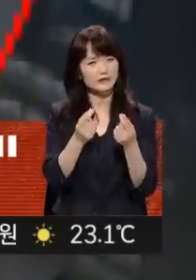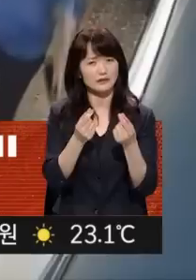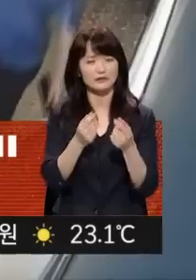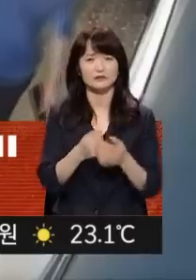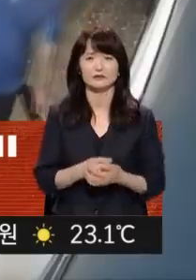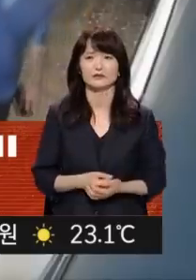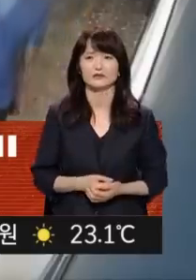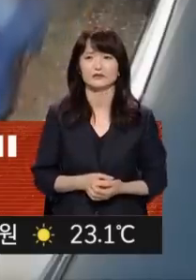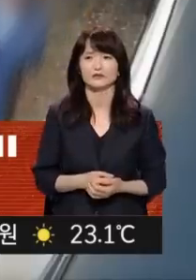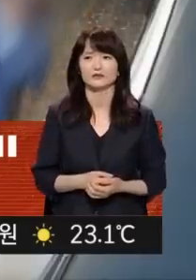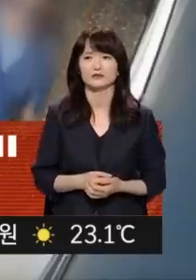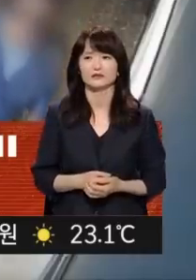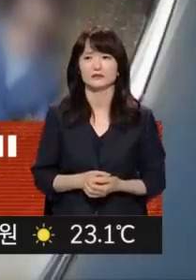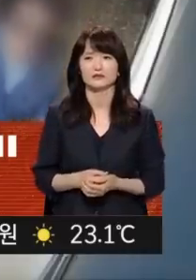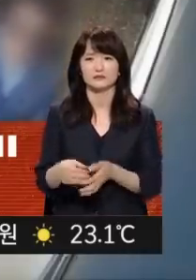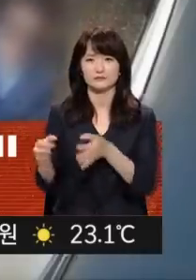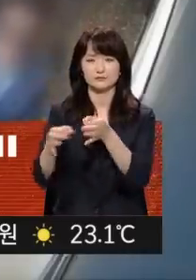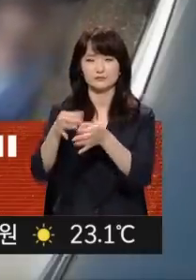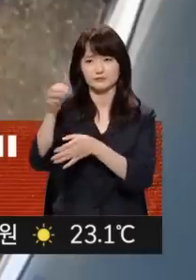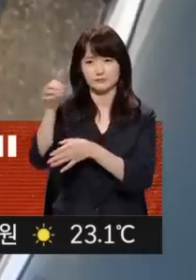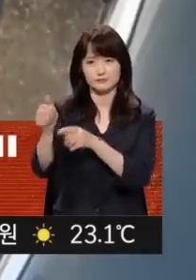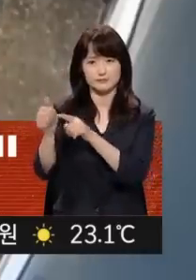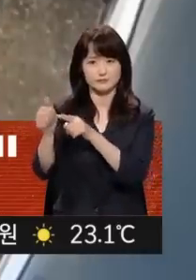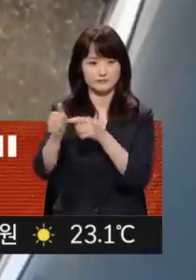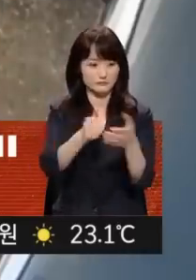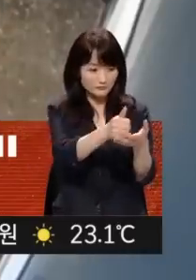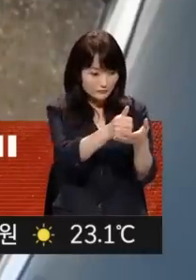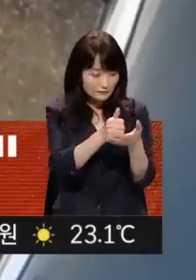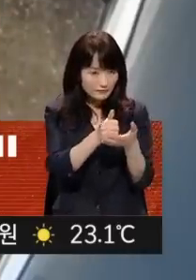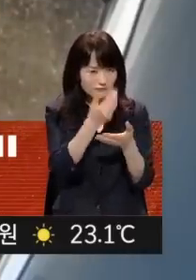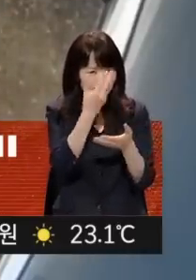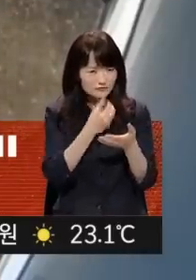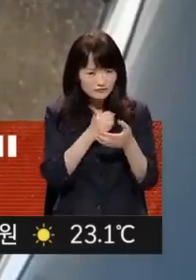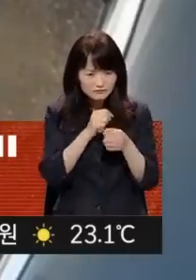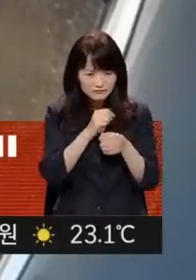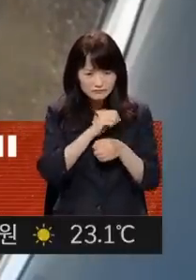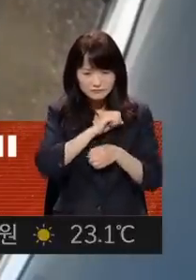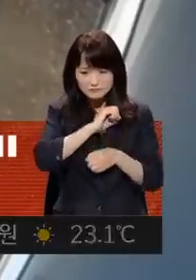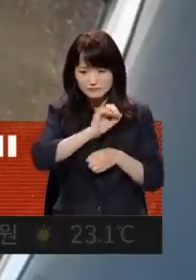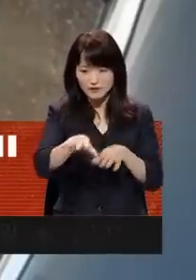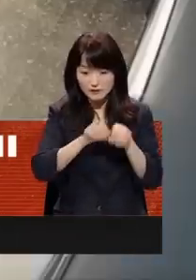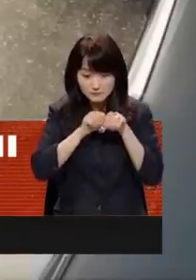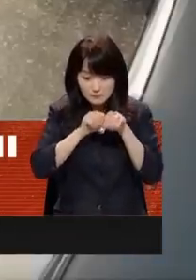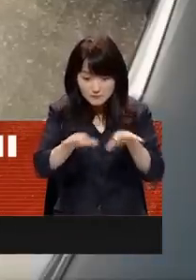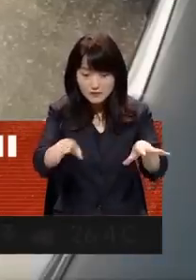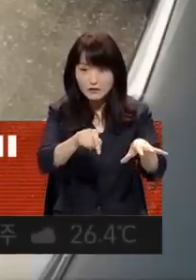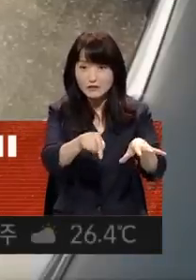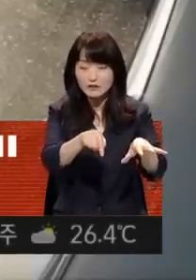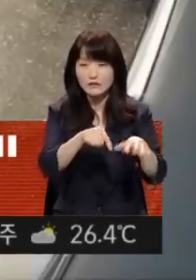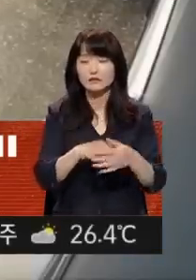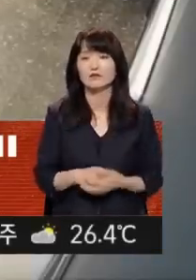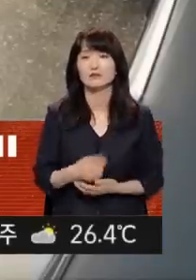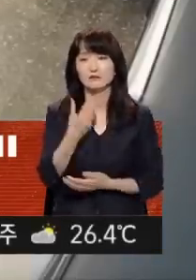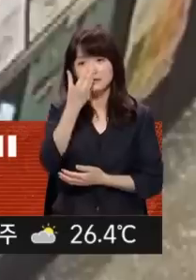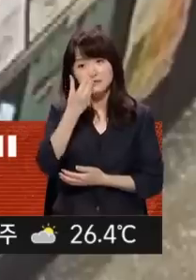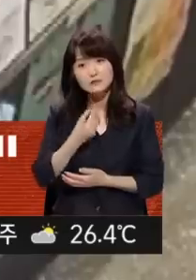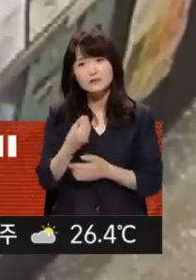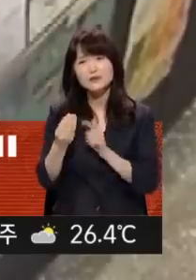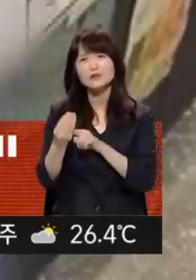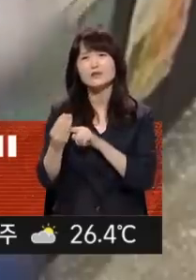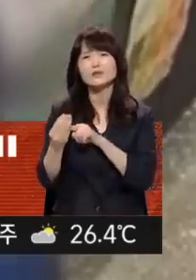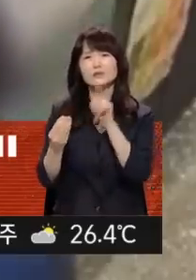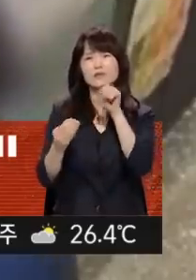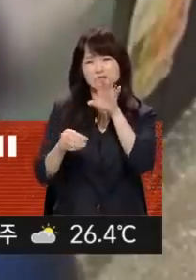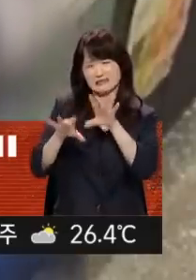이제이 사장님이 하신 얘기가 손님이 쏟은 음료가 매장 전체 다 튀었으니까이 음료가 또 어떤 음료냐면